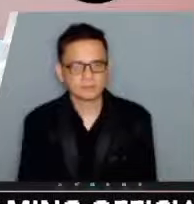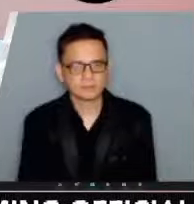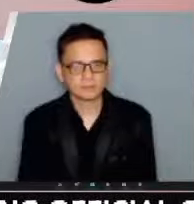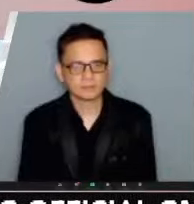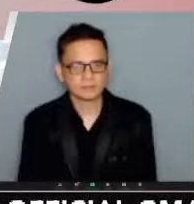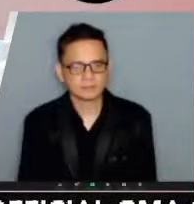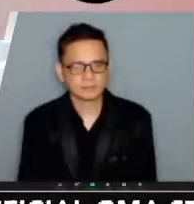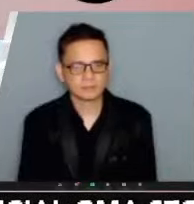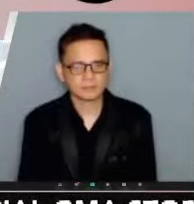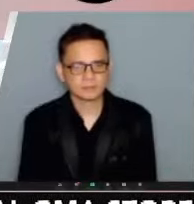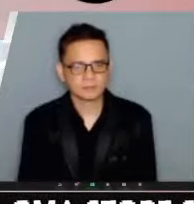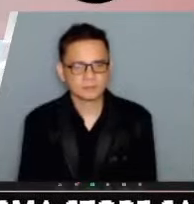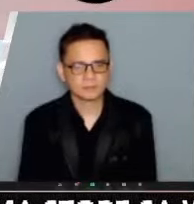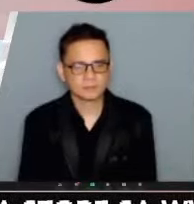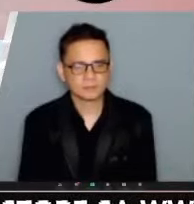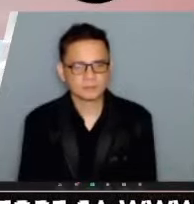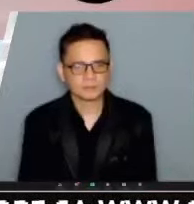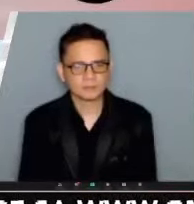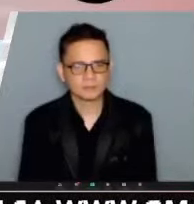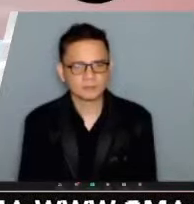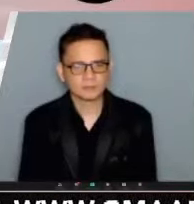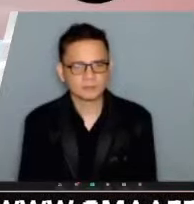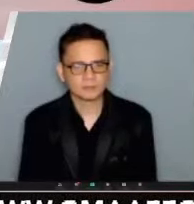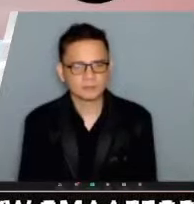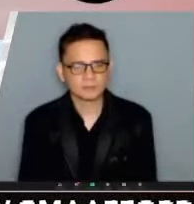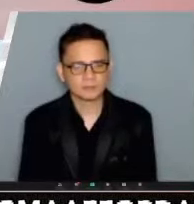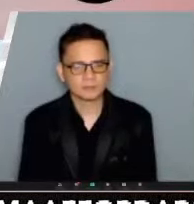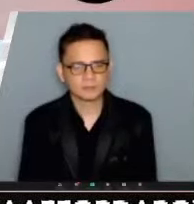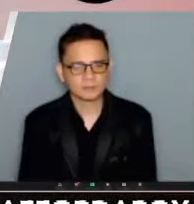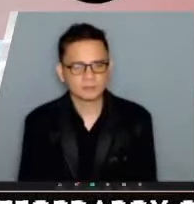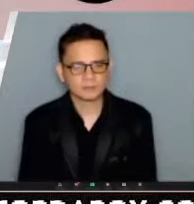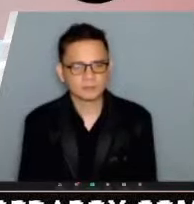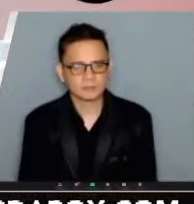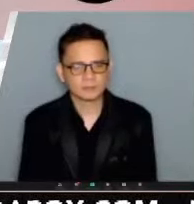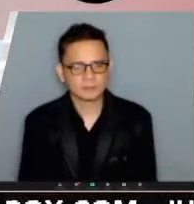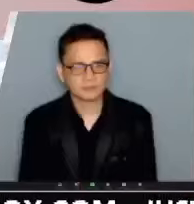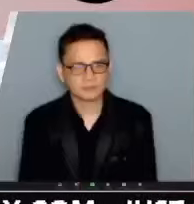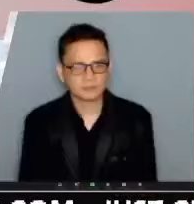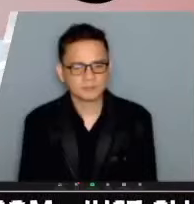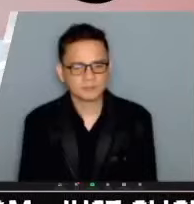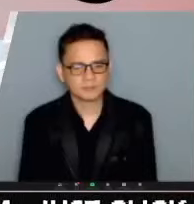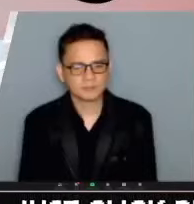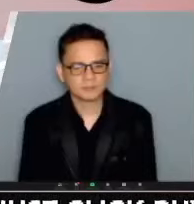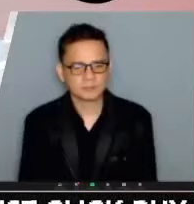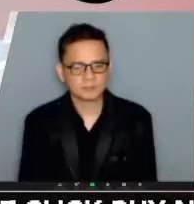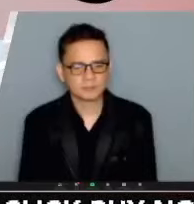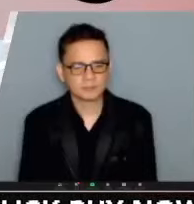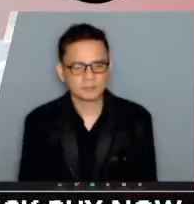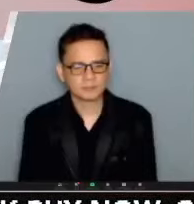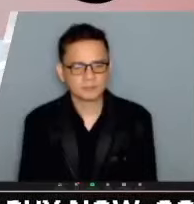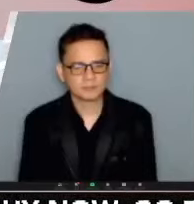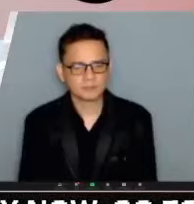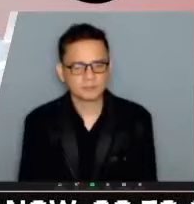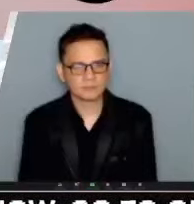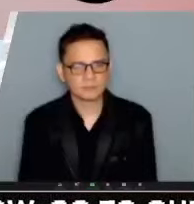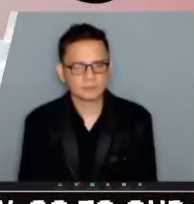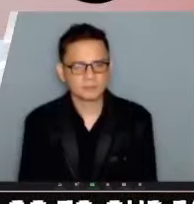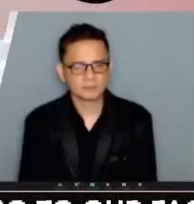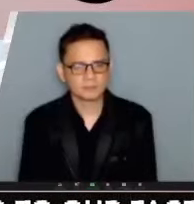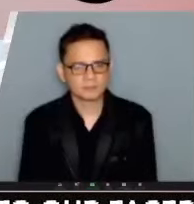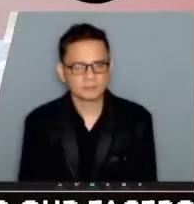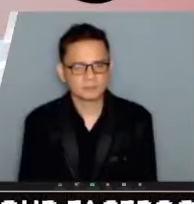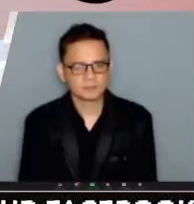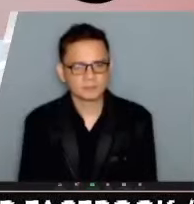parang Israel. By the way po, pwede ko ibigay yung hotline. Go ahead, sir. Kung merong gustong tumawag. Sige po, Yusek, go ahead. Kung kamag-anak dito,